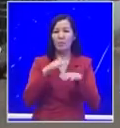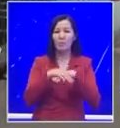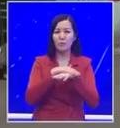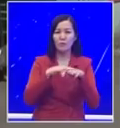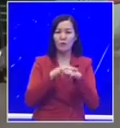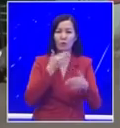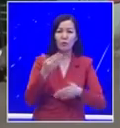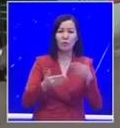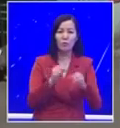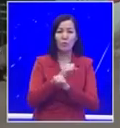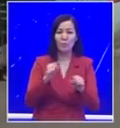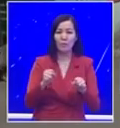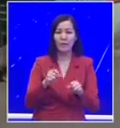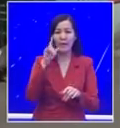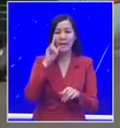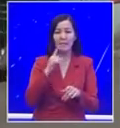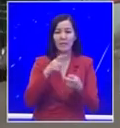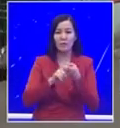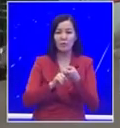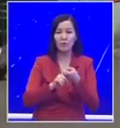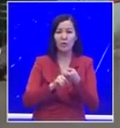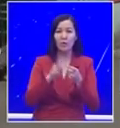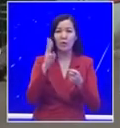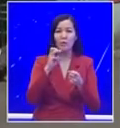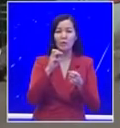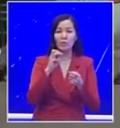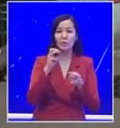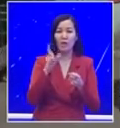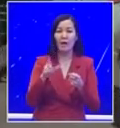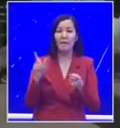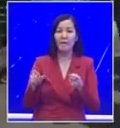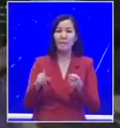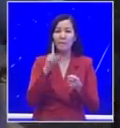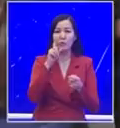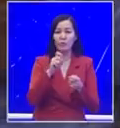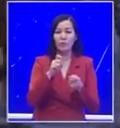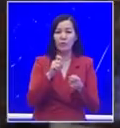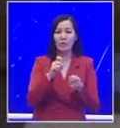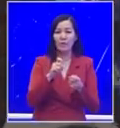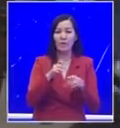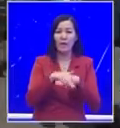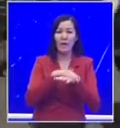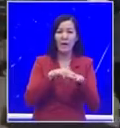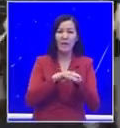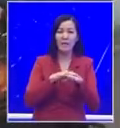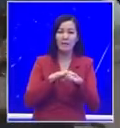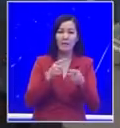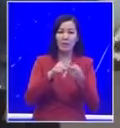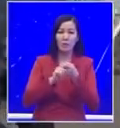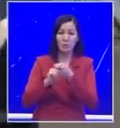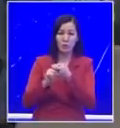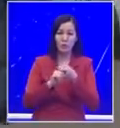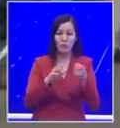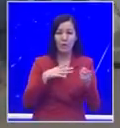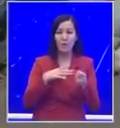жүруге болмайды. Өйткені елімізде коронавирус жұқтырған 300-ден астам науқастың 100-і осындай адам көп жүретін алаңдарда жұқтырған.